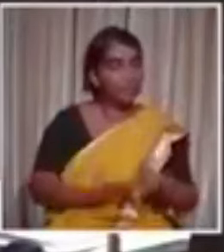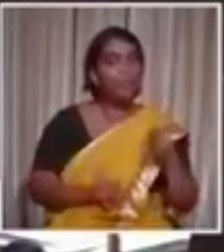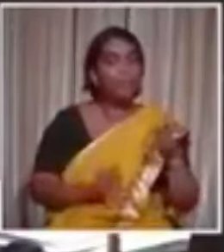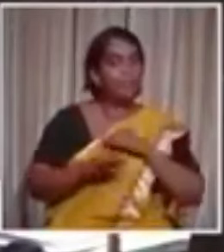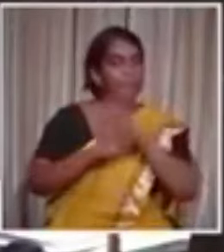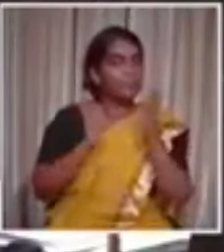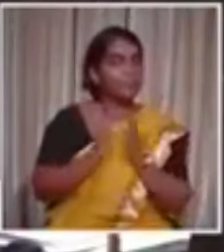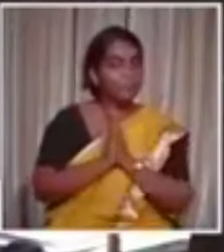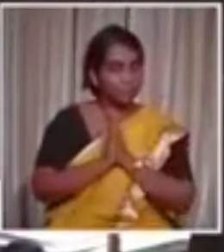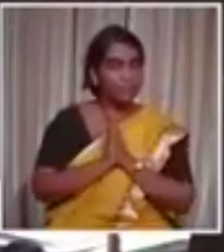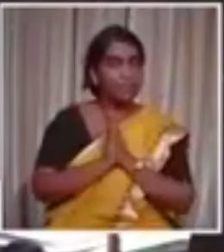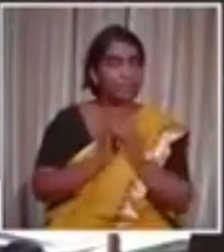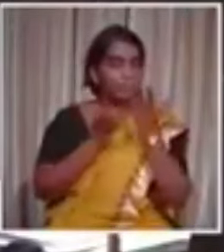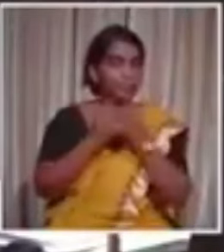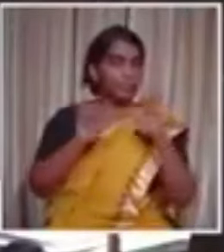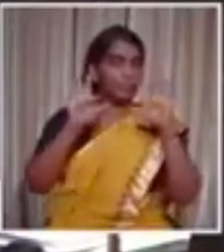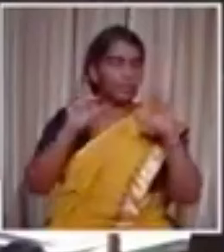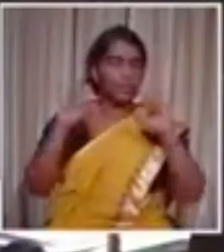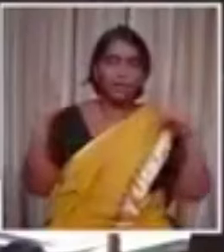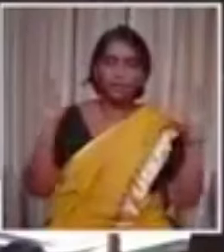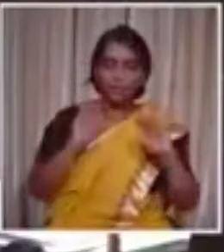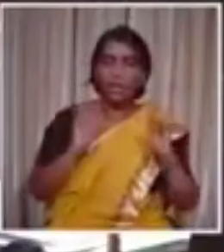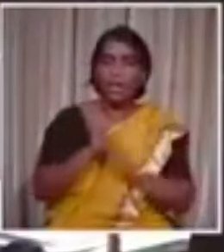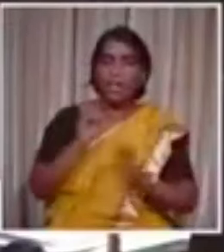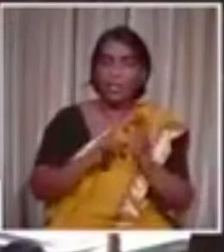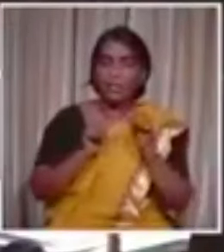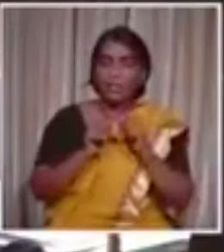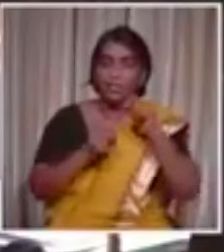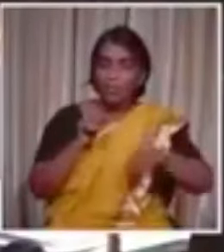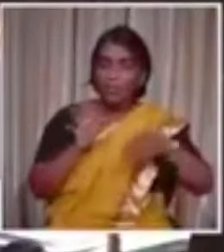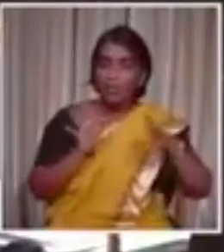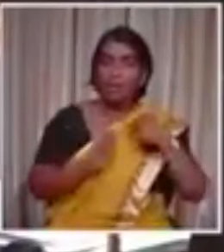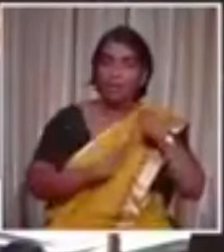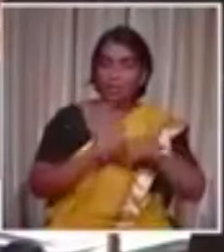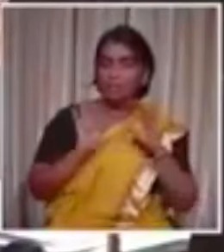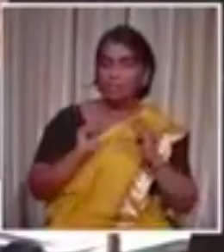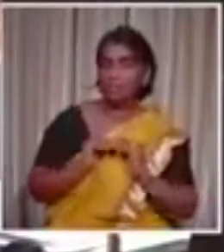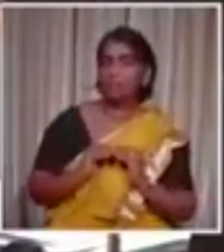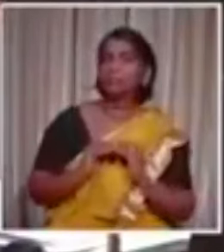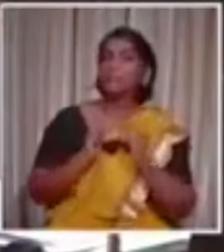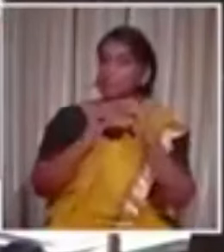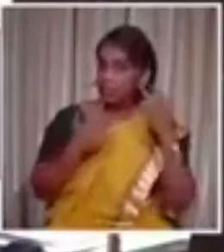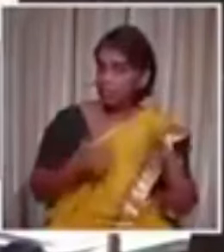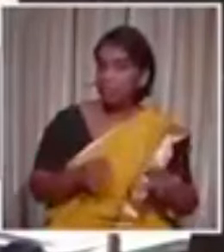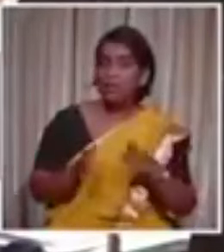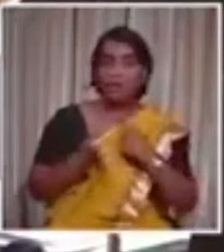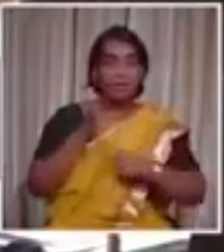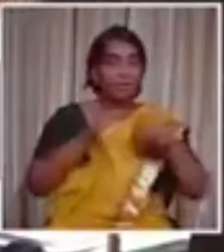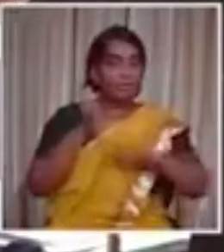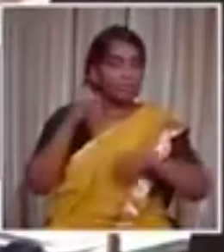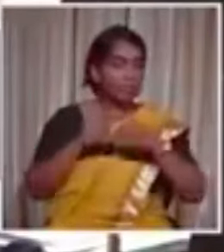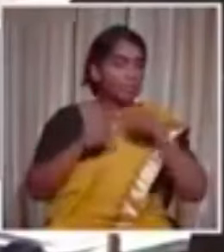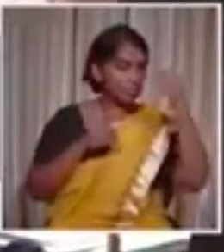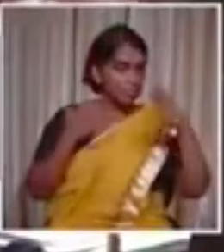ඔක්කොම එකතුලා 10 දෙනෙක්ගේ වගේ කෙටි අමාත්‍ය මණ්ඩලයක් හදලා රට සාමාන්‍ය යථා තත්ත්වයට පත් කරලා මහා මැතිවරණයට